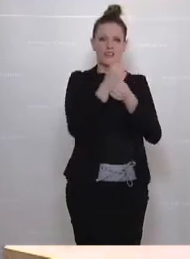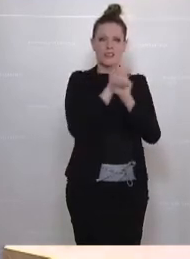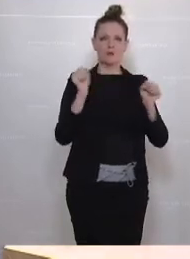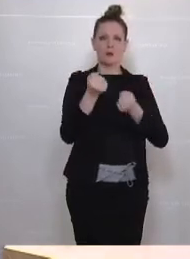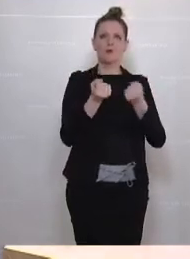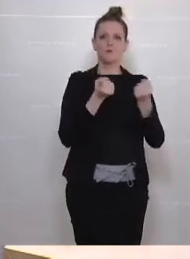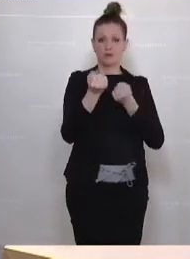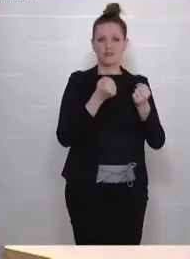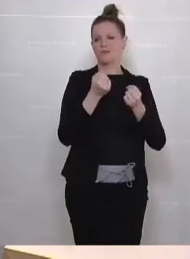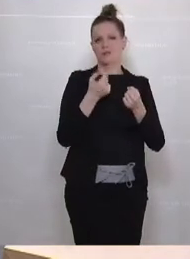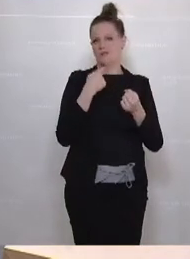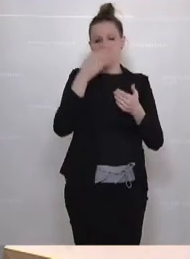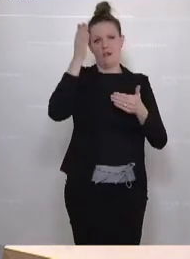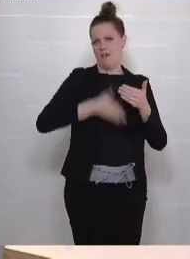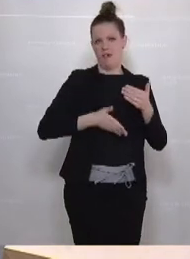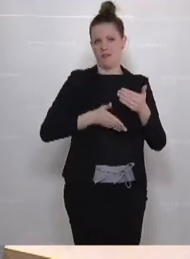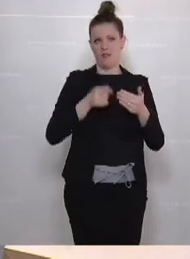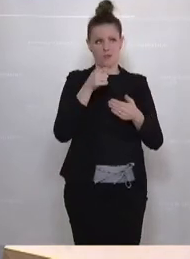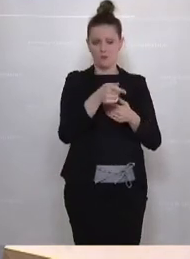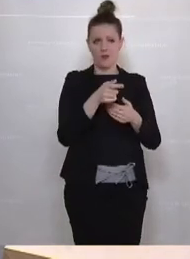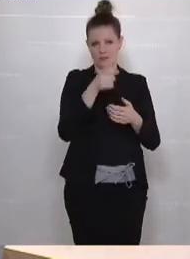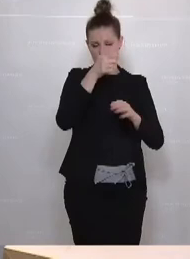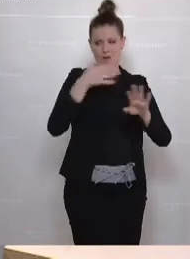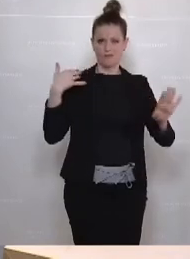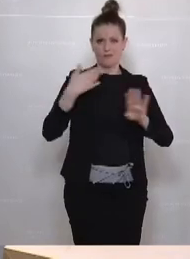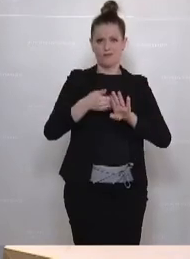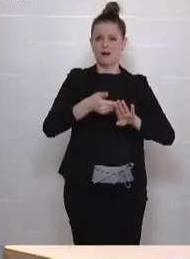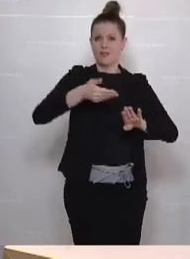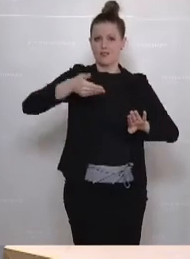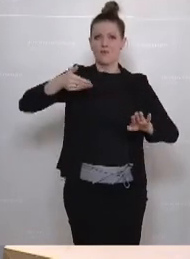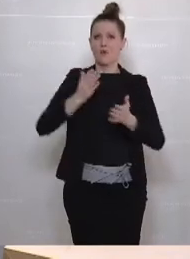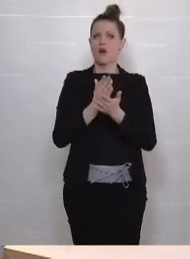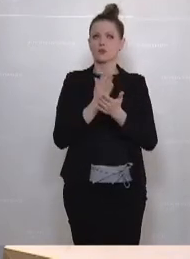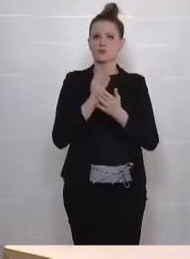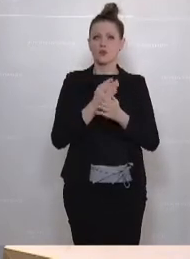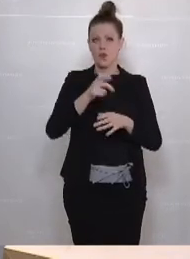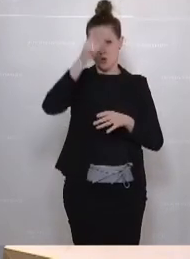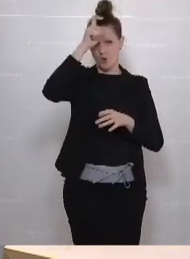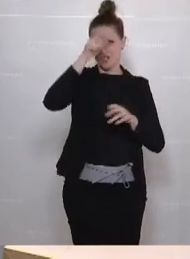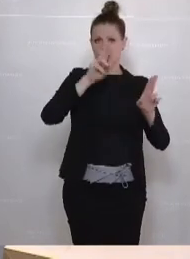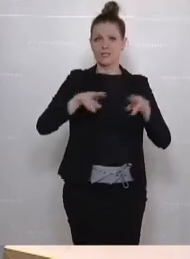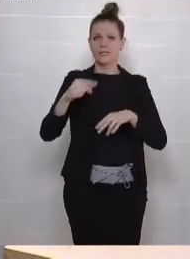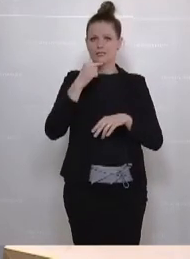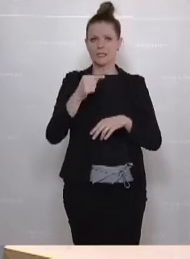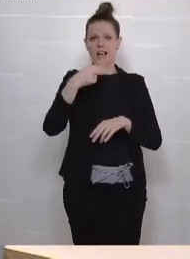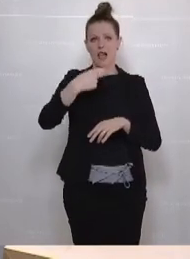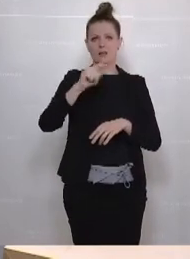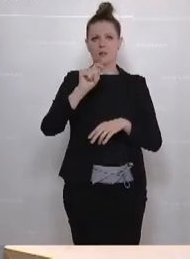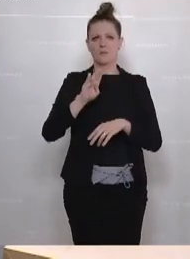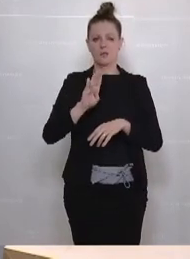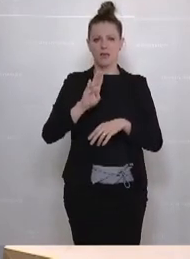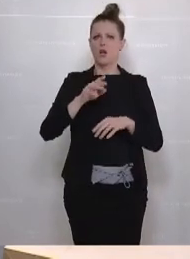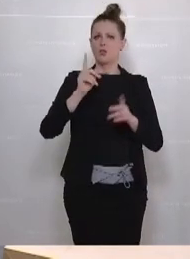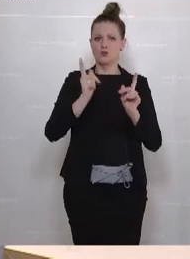demokratiepolitisch ausgesprochen bedenklichen Woche in der Türkei. Ein paar Tage vorher hat ein türkisches Gericht befunden, dass die HDP verboten werden soll,